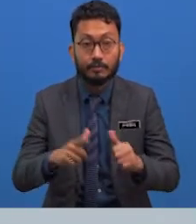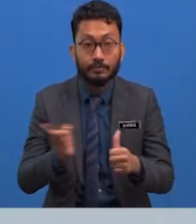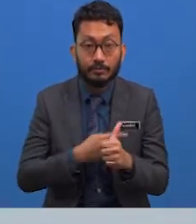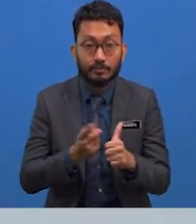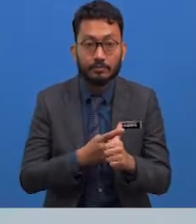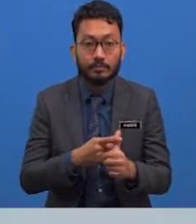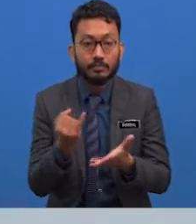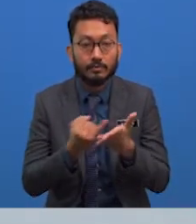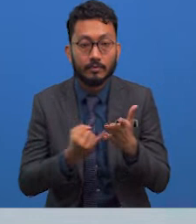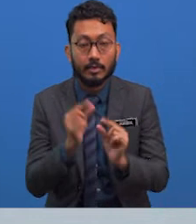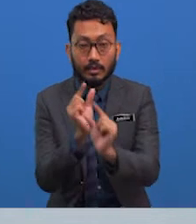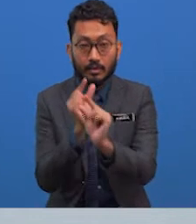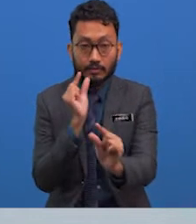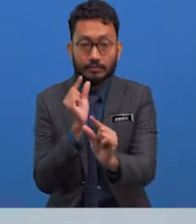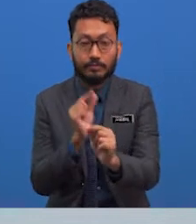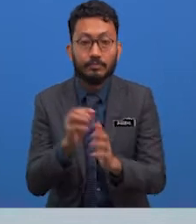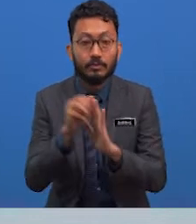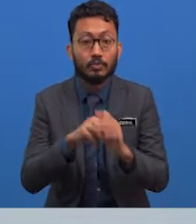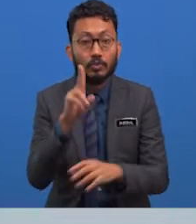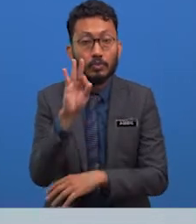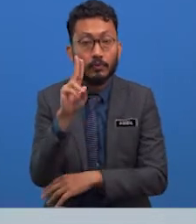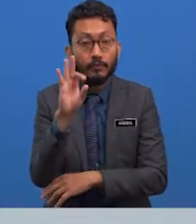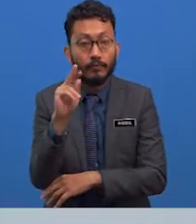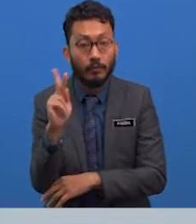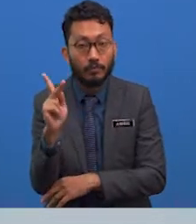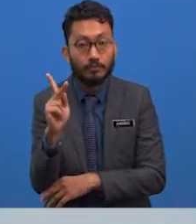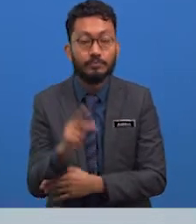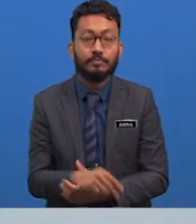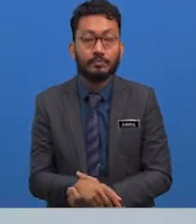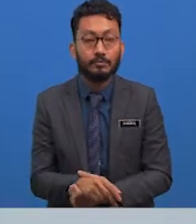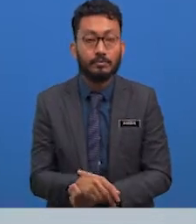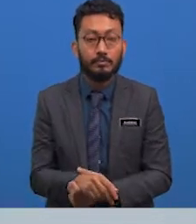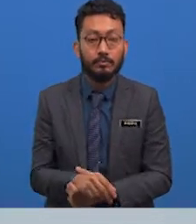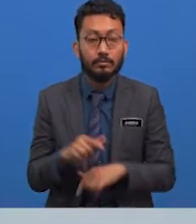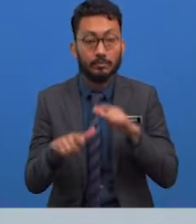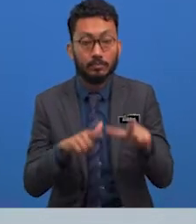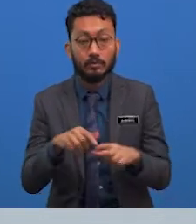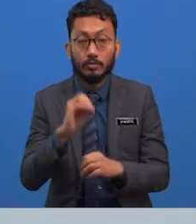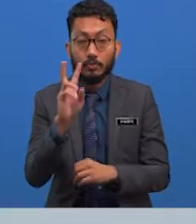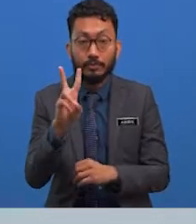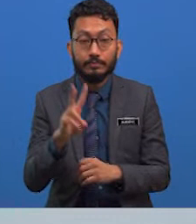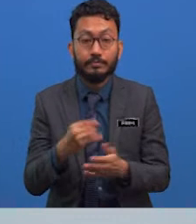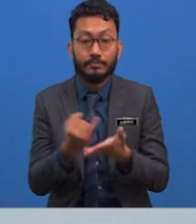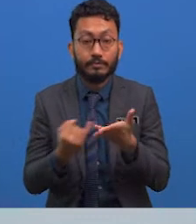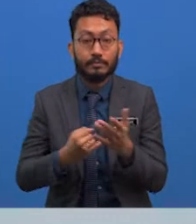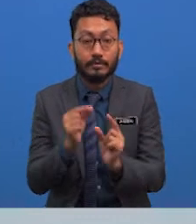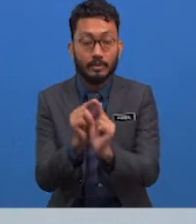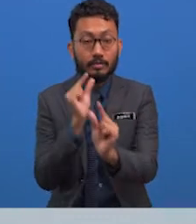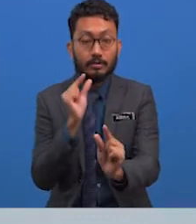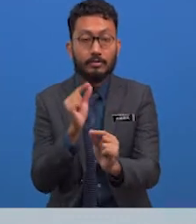Wani. Untuk menjawab soalan A, langkah pertama adalah lukis garis mengufuk pada Shu.